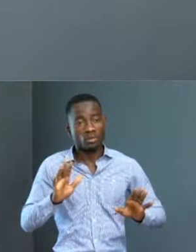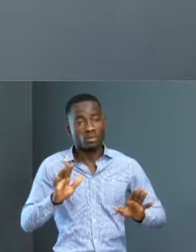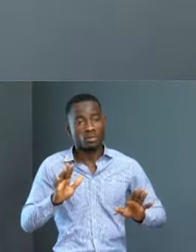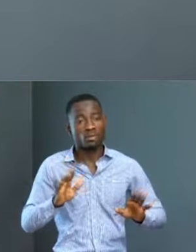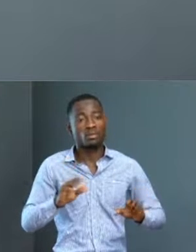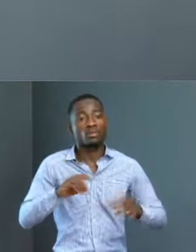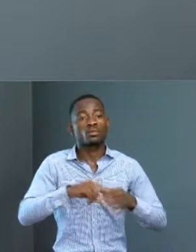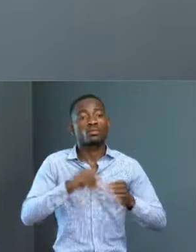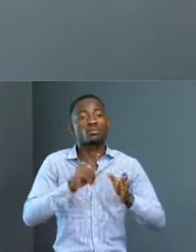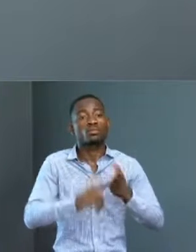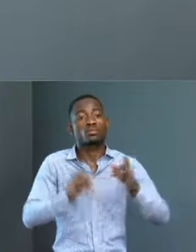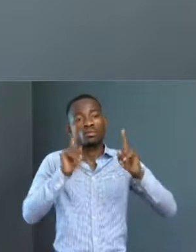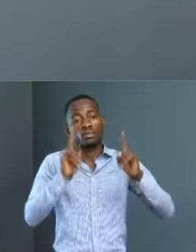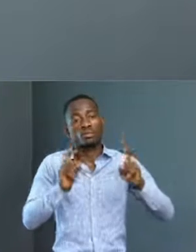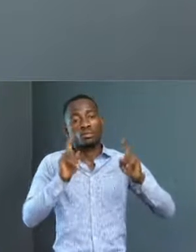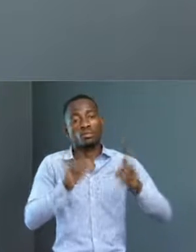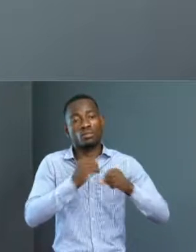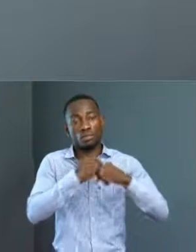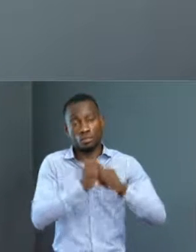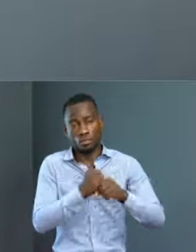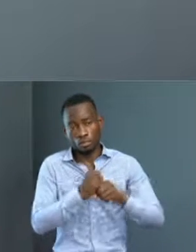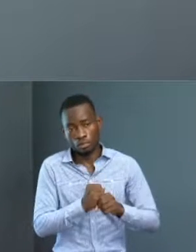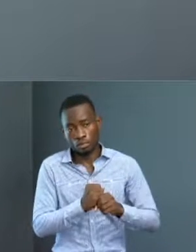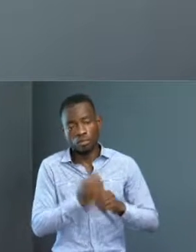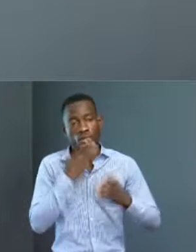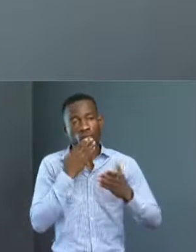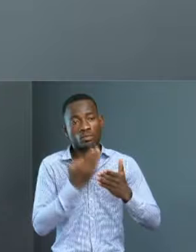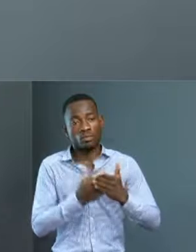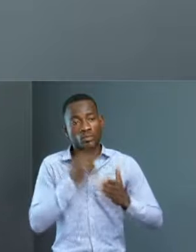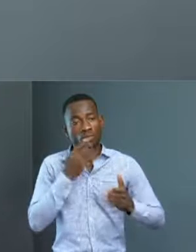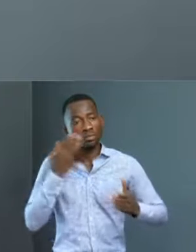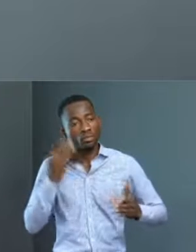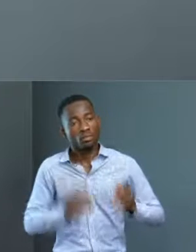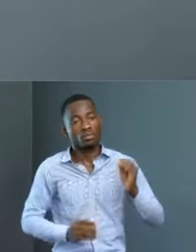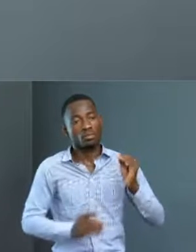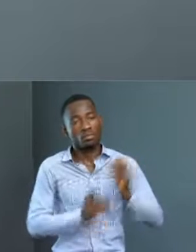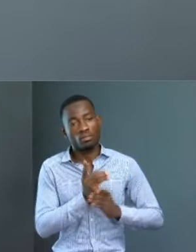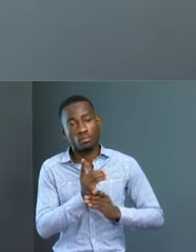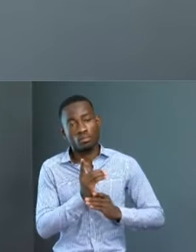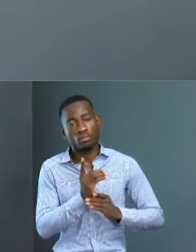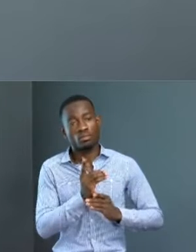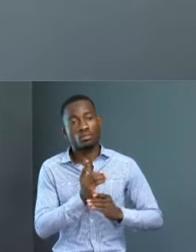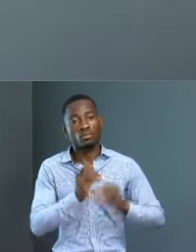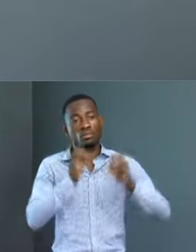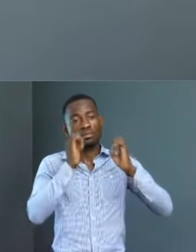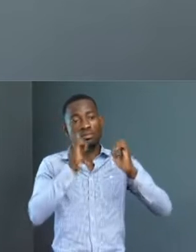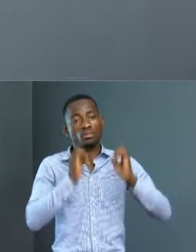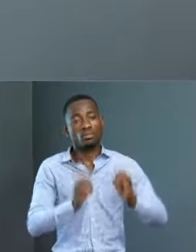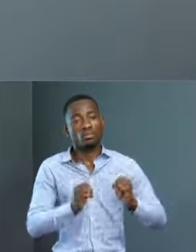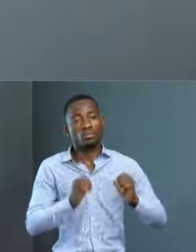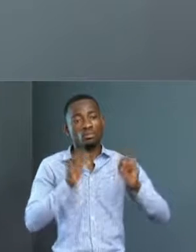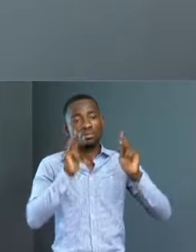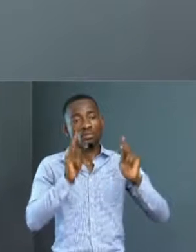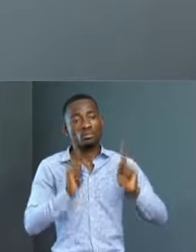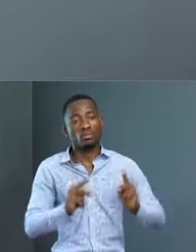de quoi les examens seront composés. Eh bien, c'était le développement, l'enseignement du professeur